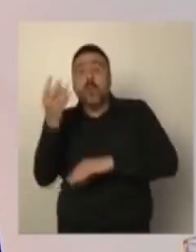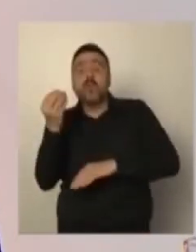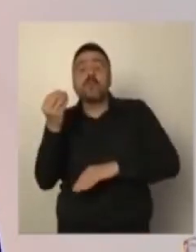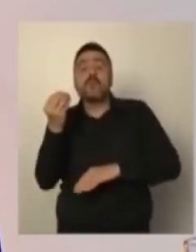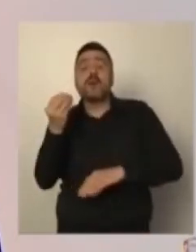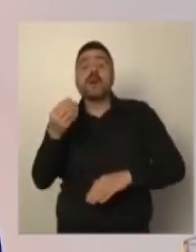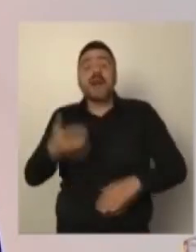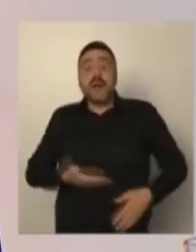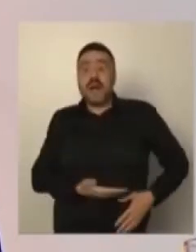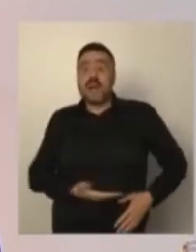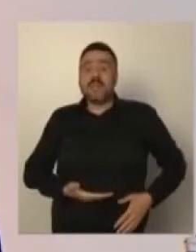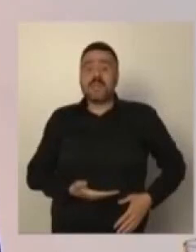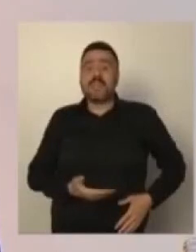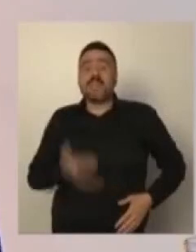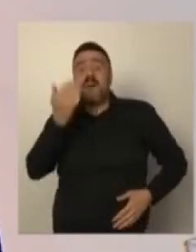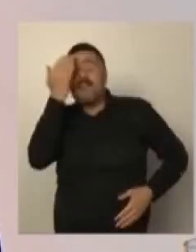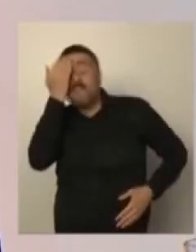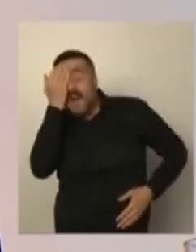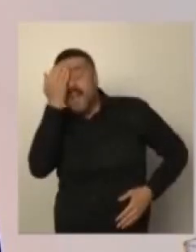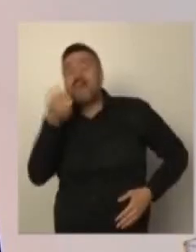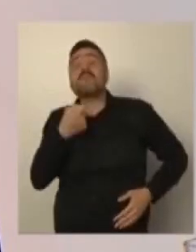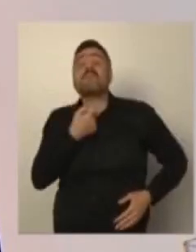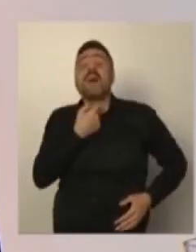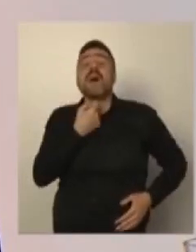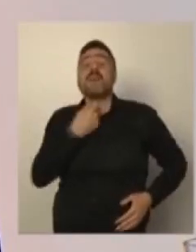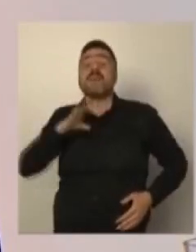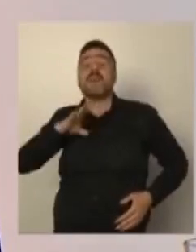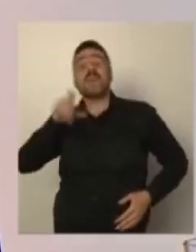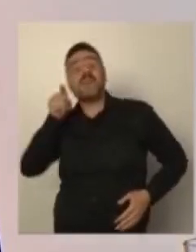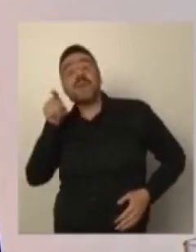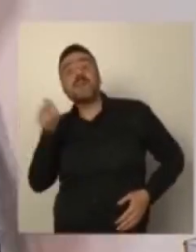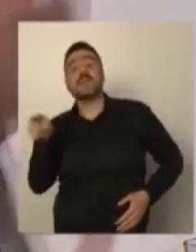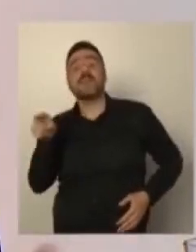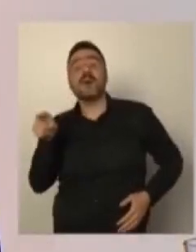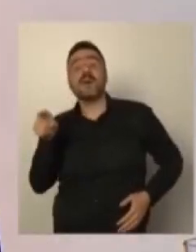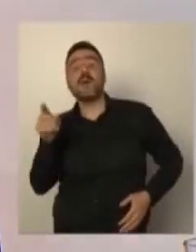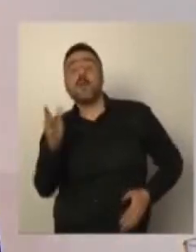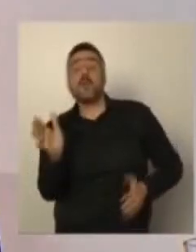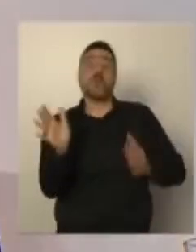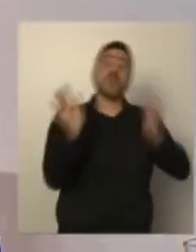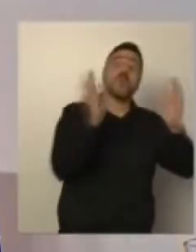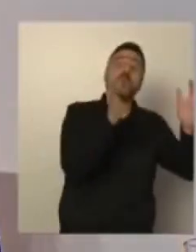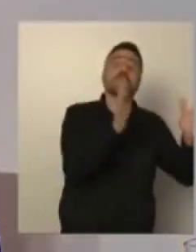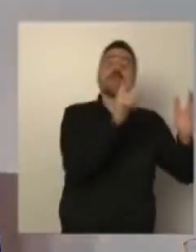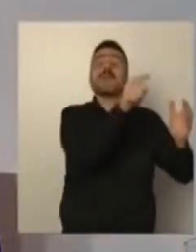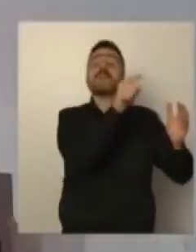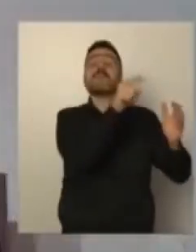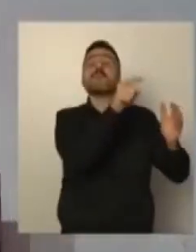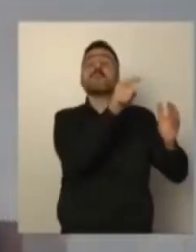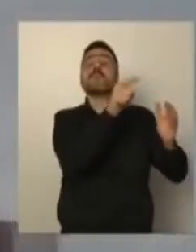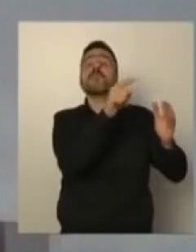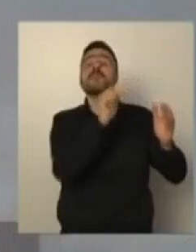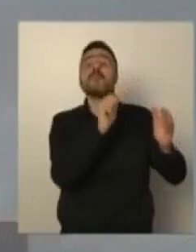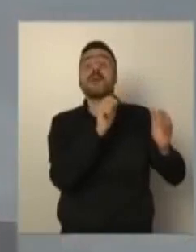yerlerde fakirlik, fukaralık var. Ama dünyanın batı tarafında